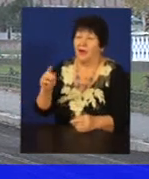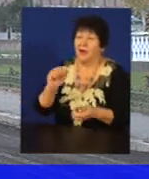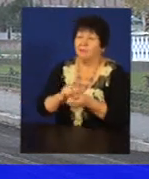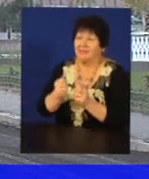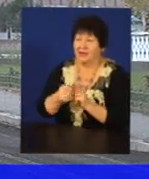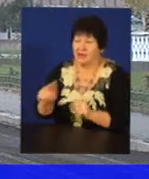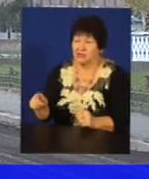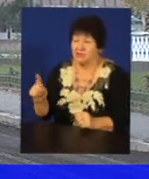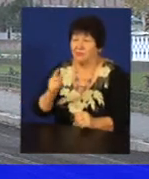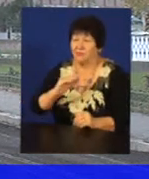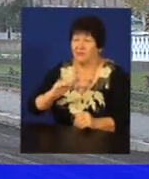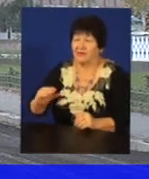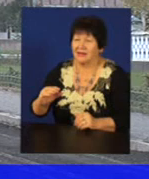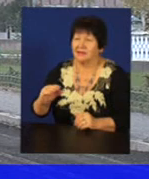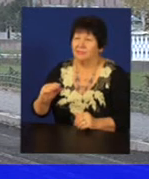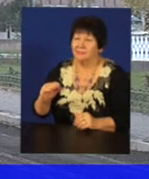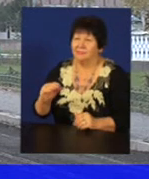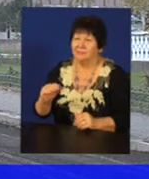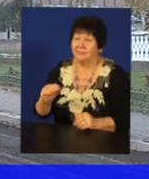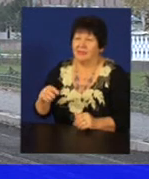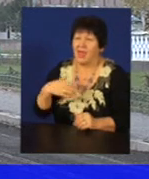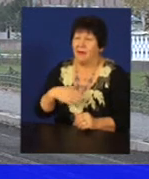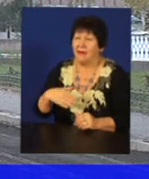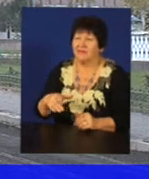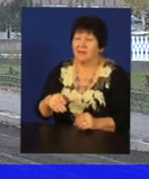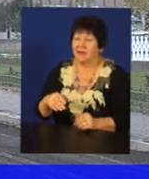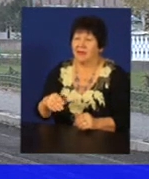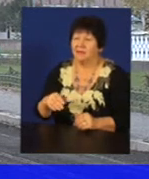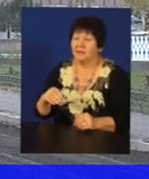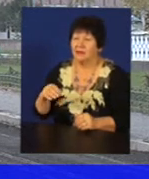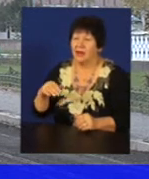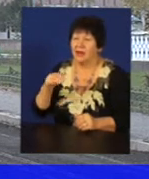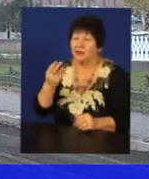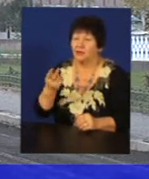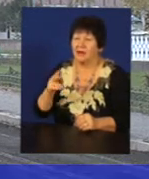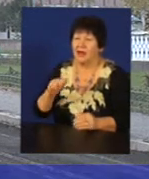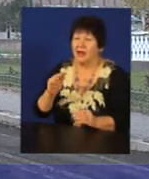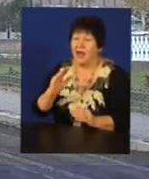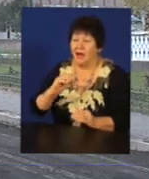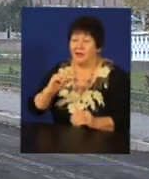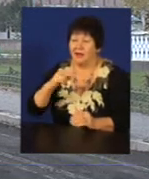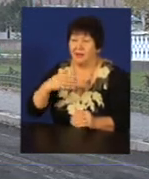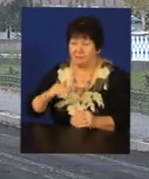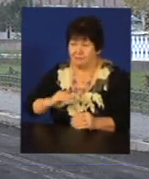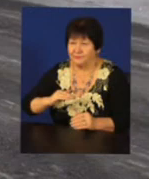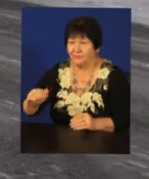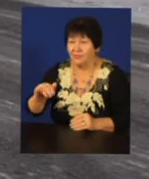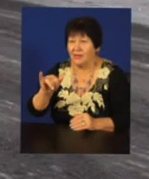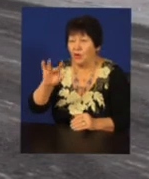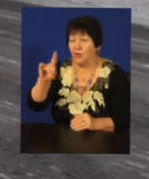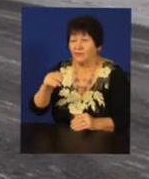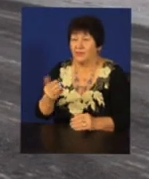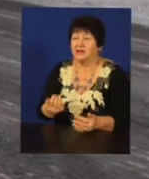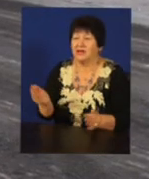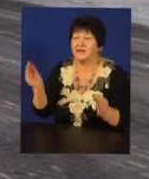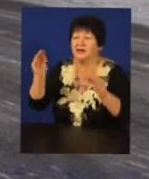pietriș, primul strat de bază de asfalt, a doilea strat de uzură, iar acum doar